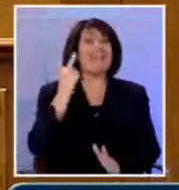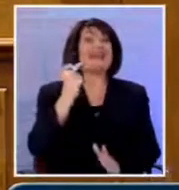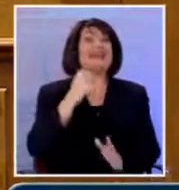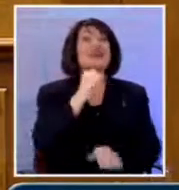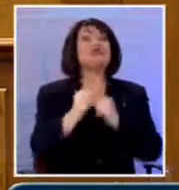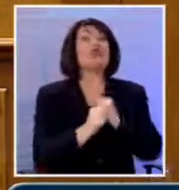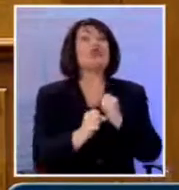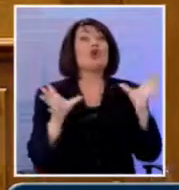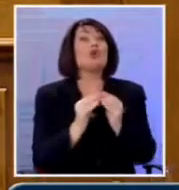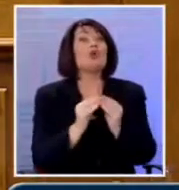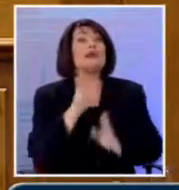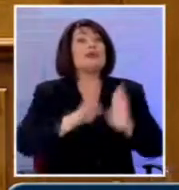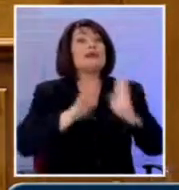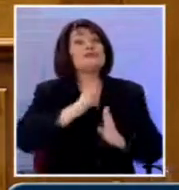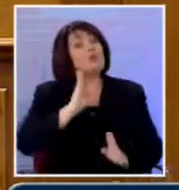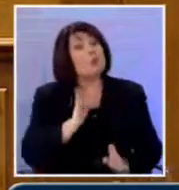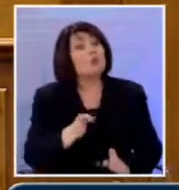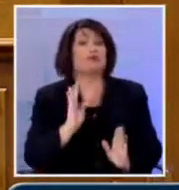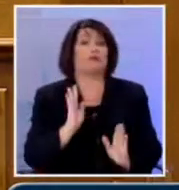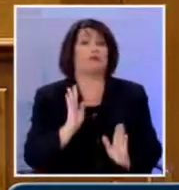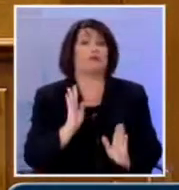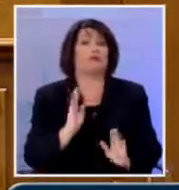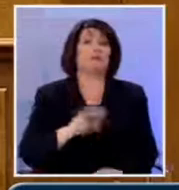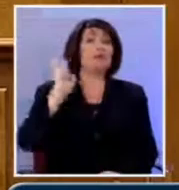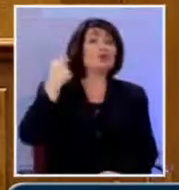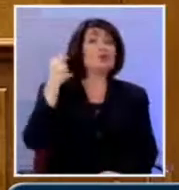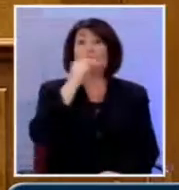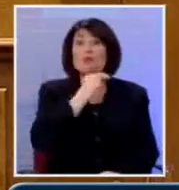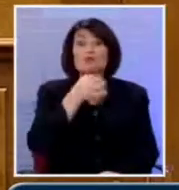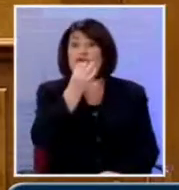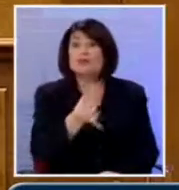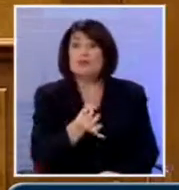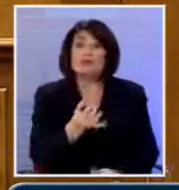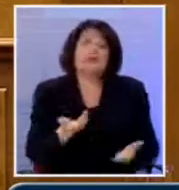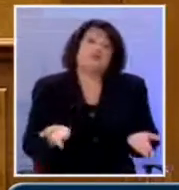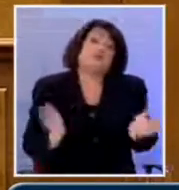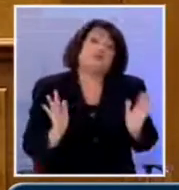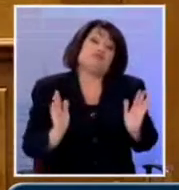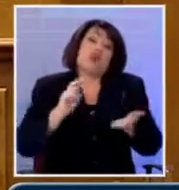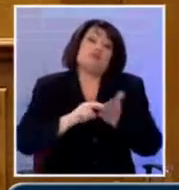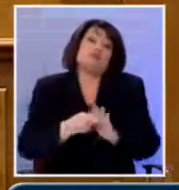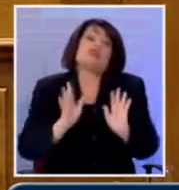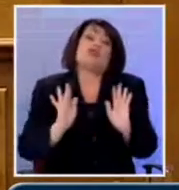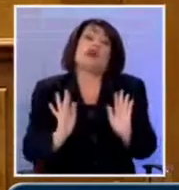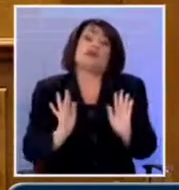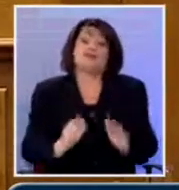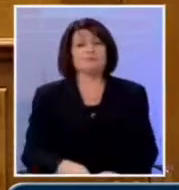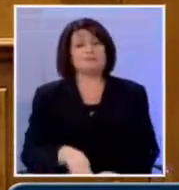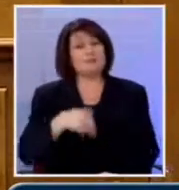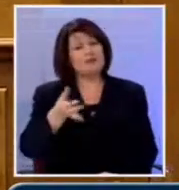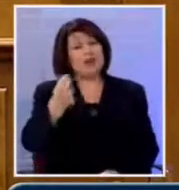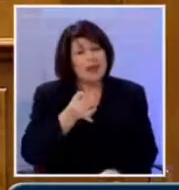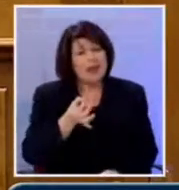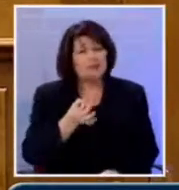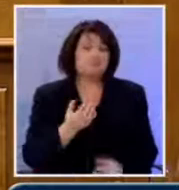αυτής της τάξεως. Και τι είπε ο τότε πρωθυπουργός? Ας πρόσεχαν. Ύστερα λένε,